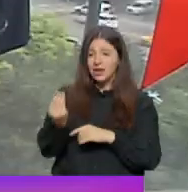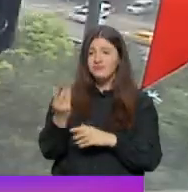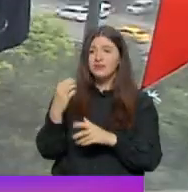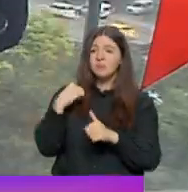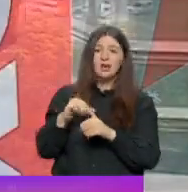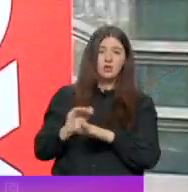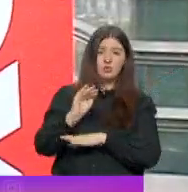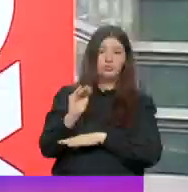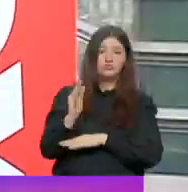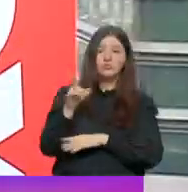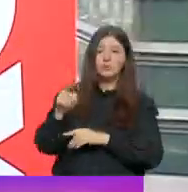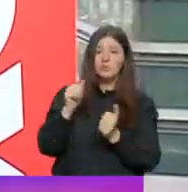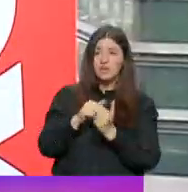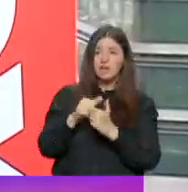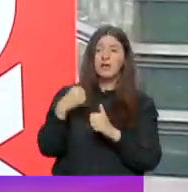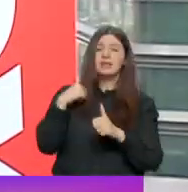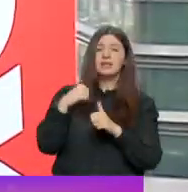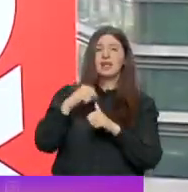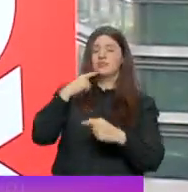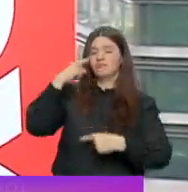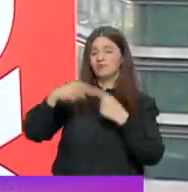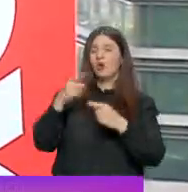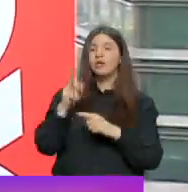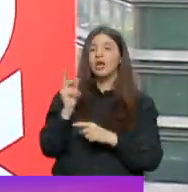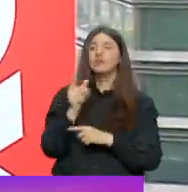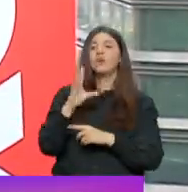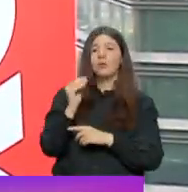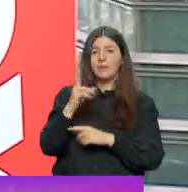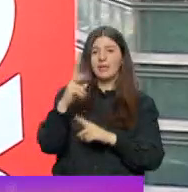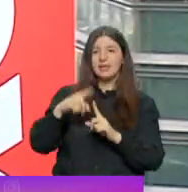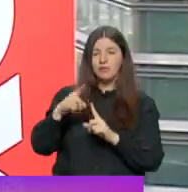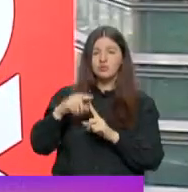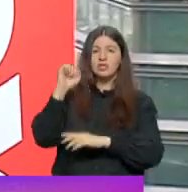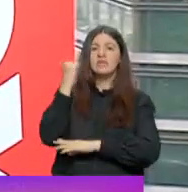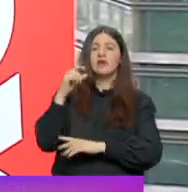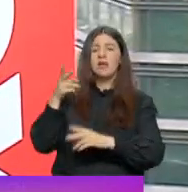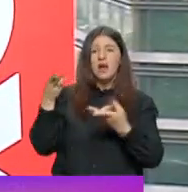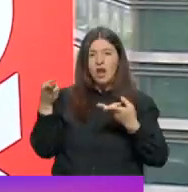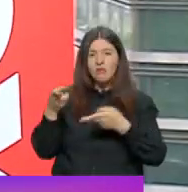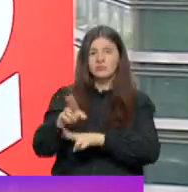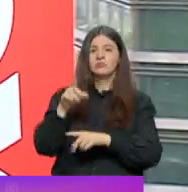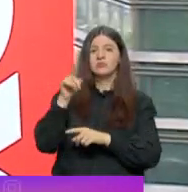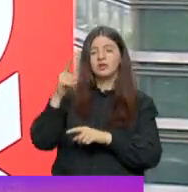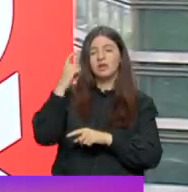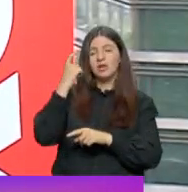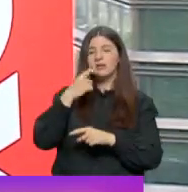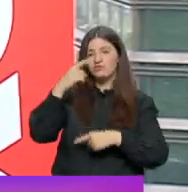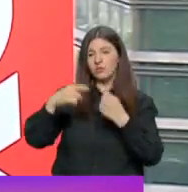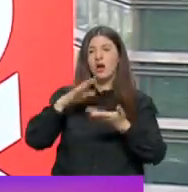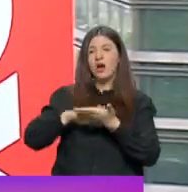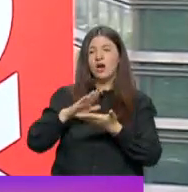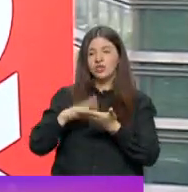tekrar yaşıyoruz. Bu vesileyle hani yine yıl dönümü, onu da atlamış olmayalım. 2 Temmuz Sivas katliamının yıl dönümünde